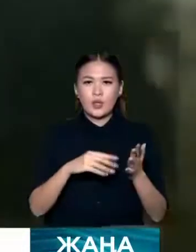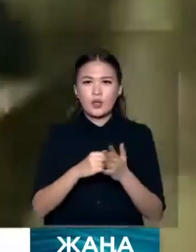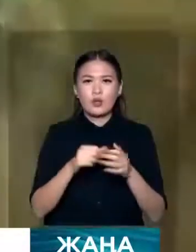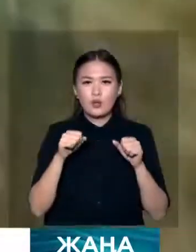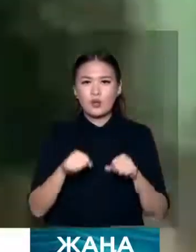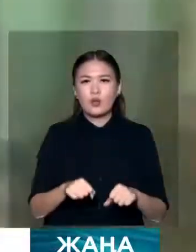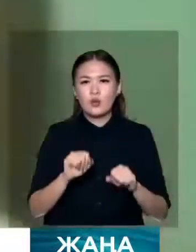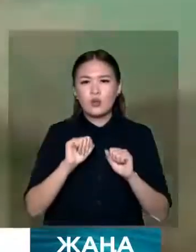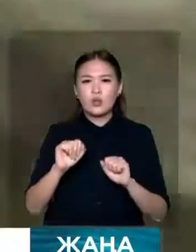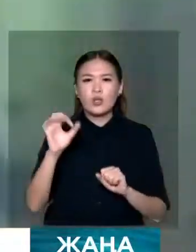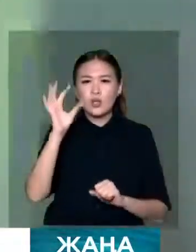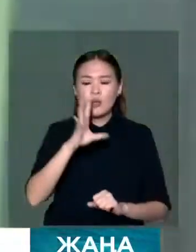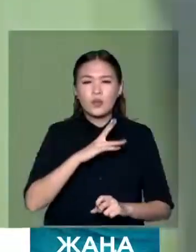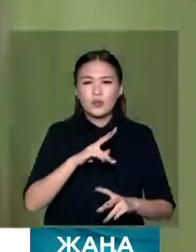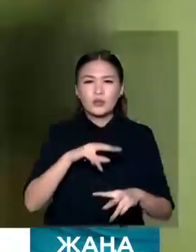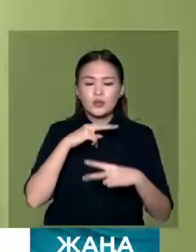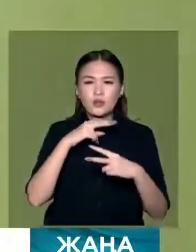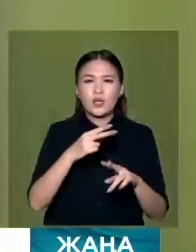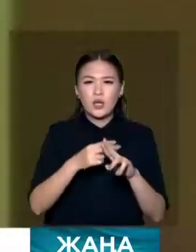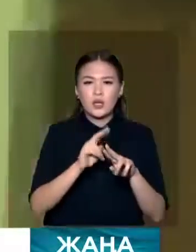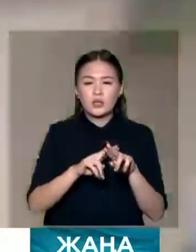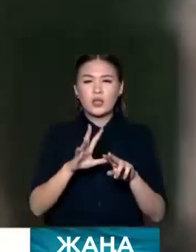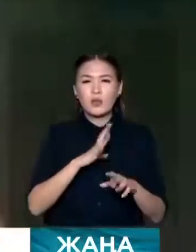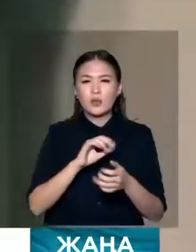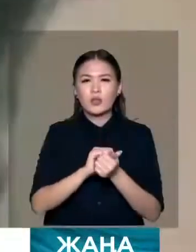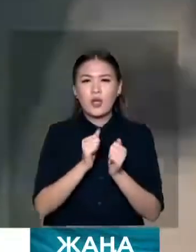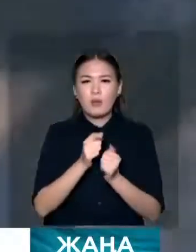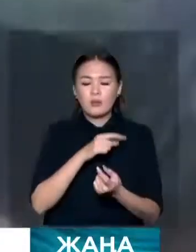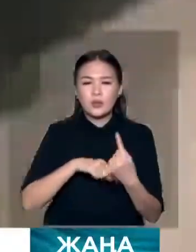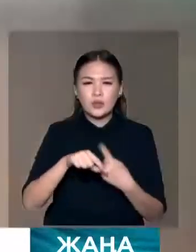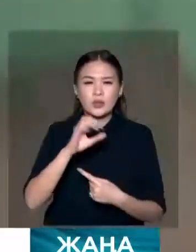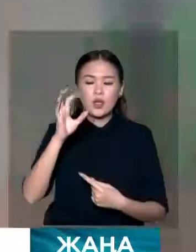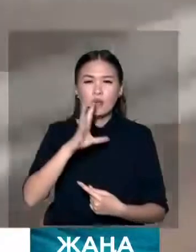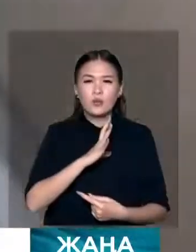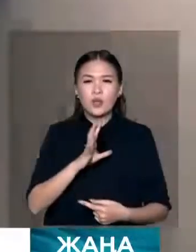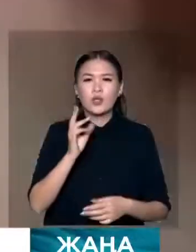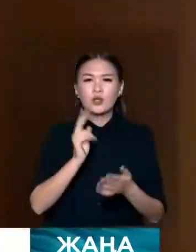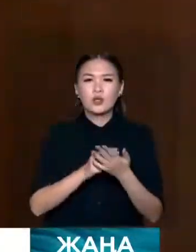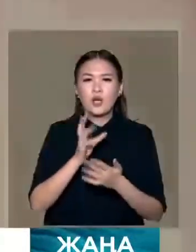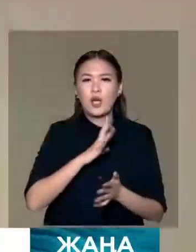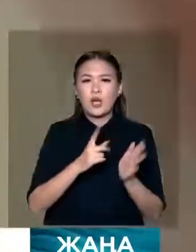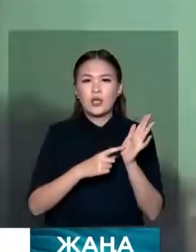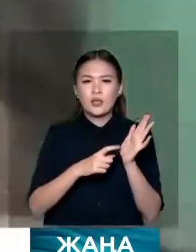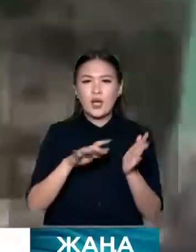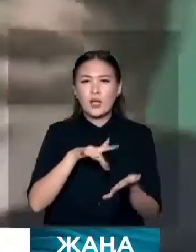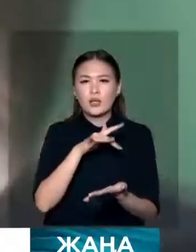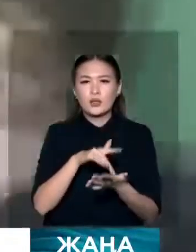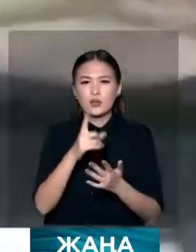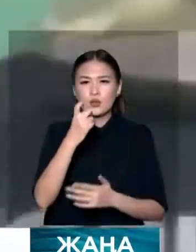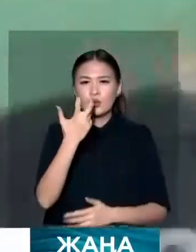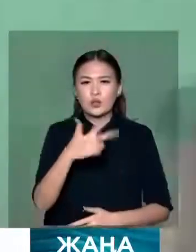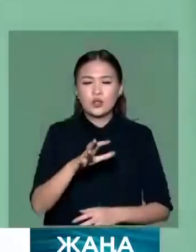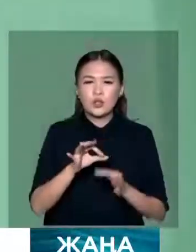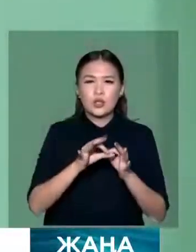қорғау органдарының назарында болған. Асыл тастарды сатуда бизнеске айналдырған күдіктілер Қарағанды қаласынан